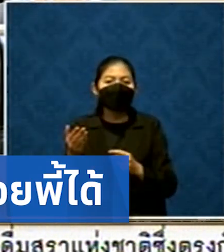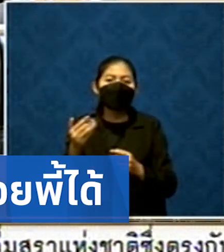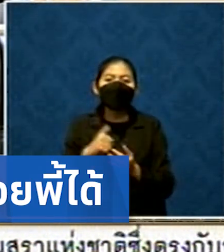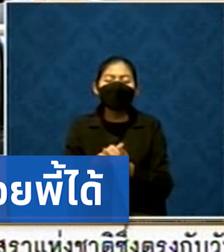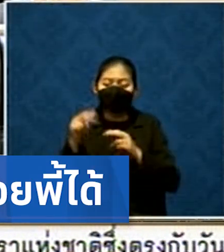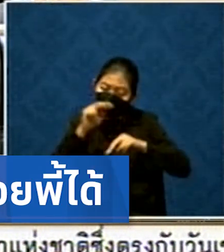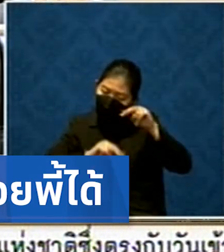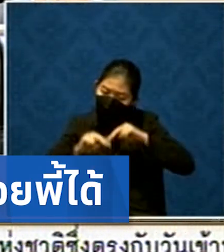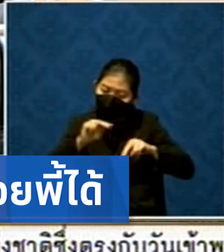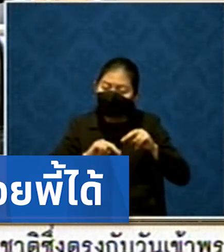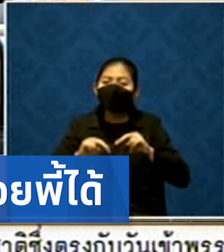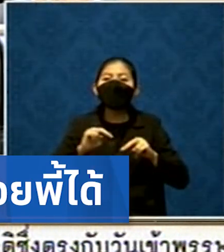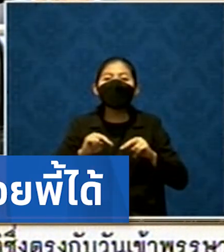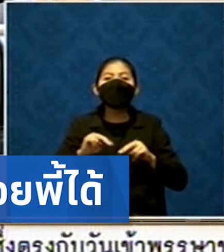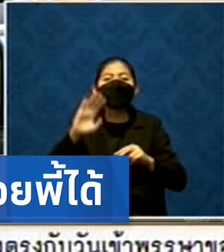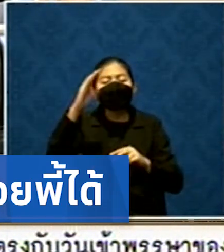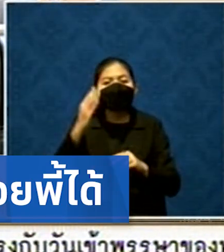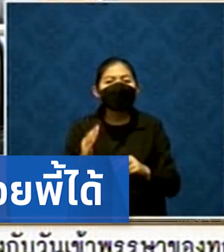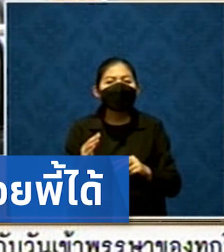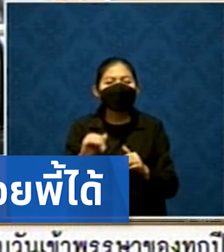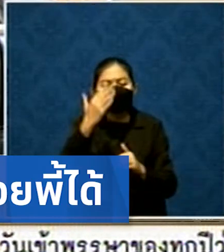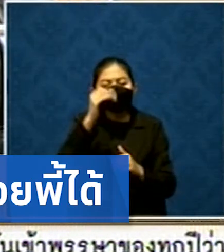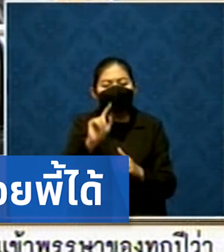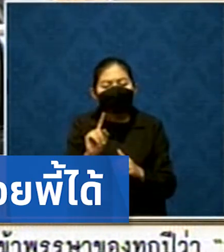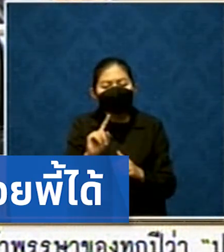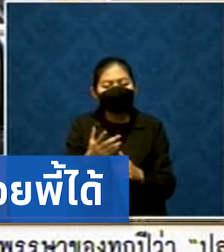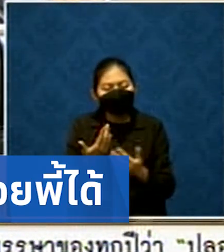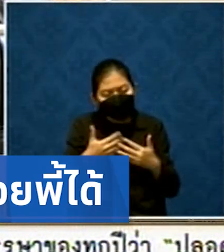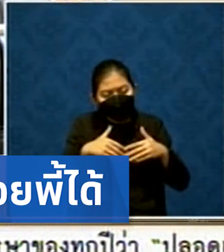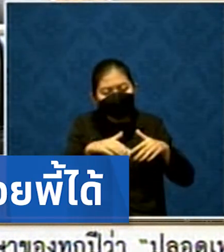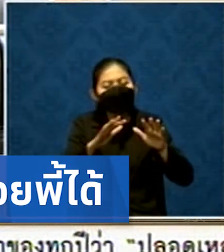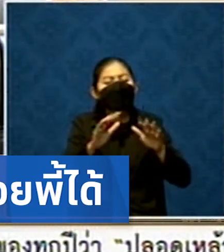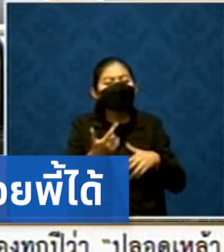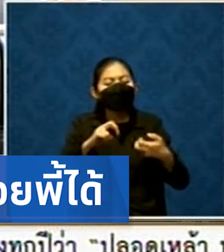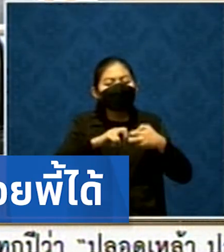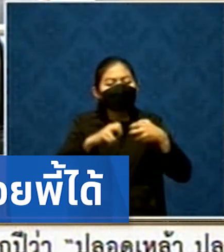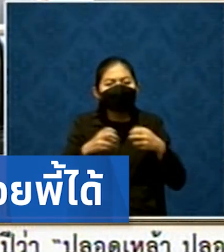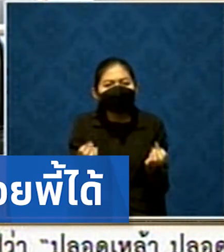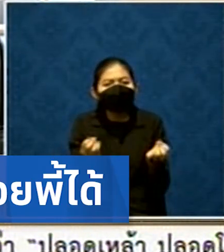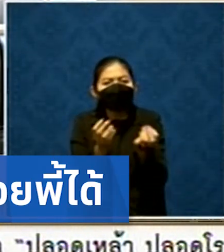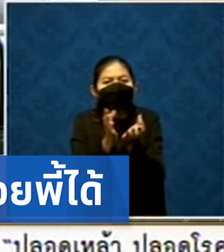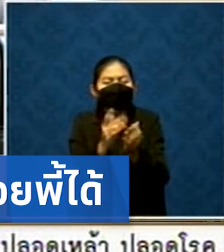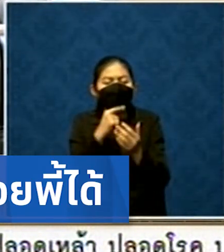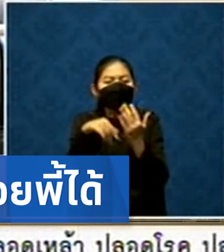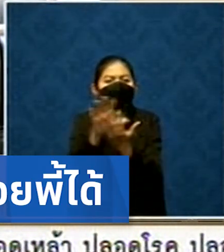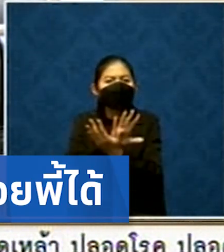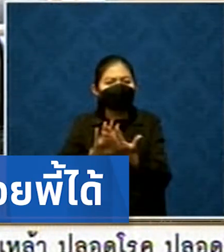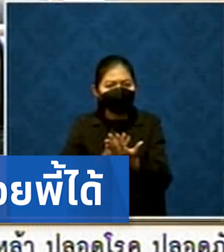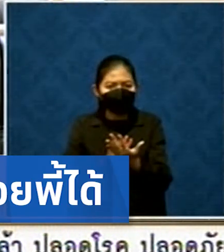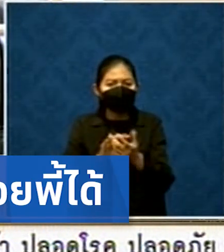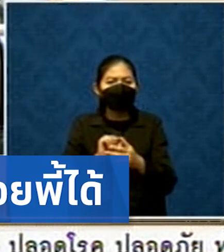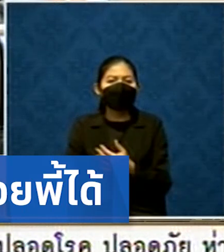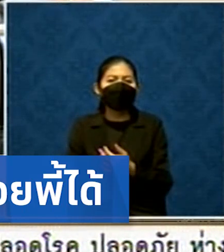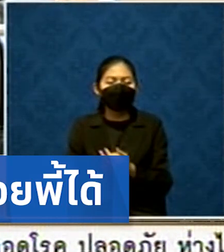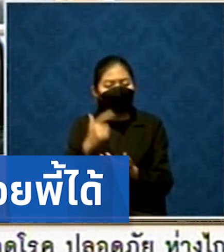านั้นทั้งคนอิสลามก็คัดค้านแม้กระทั่งพระสงฆ์ที่3จังหวัดภาคใต้ก็คัดค้านนะครับมีการพูดกันต่อว่าตอนนี้ส